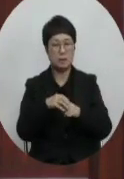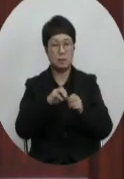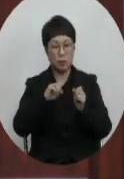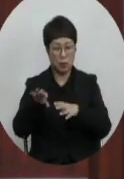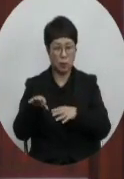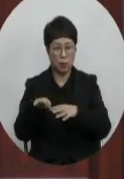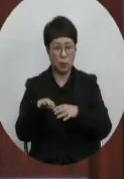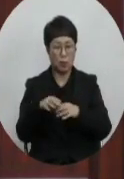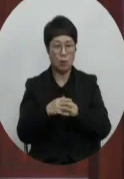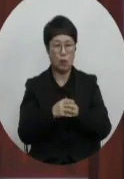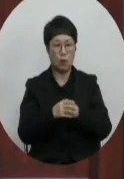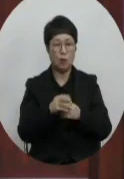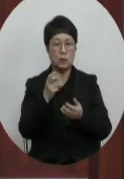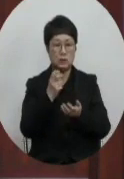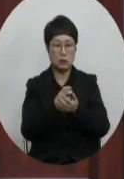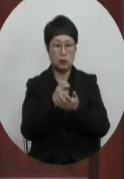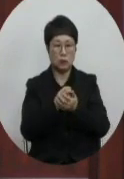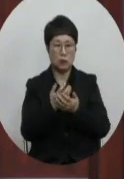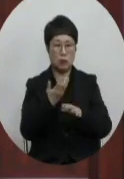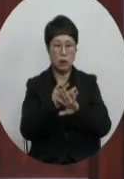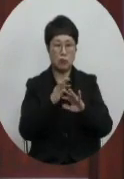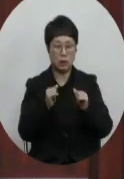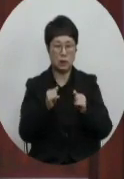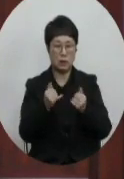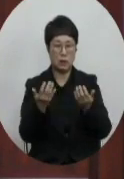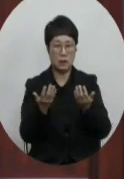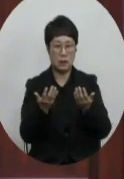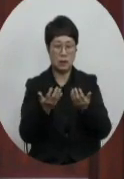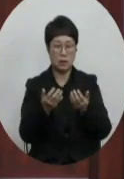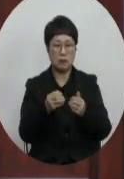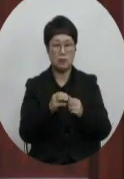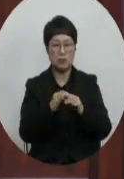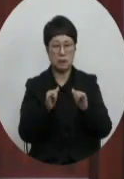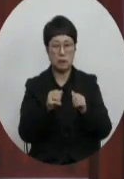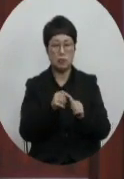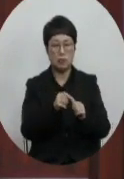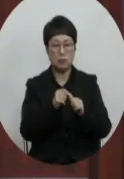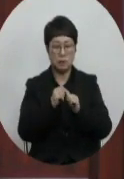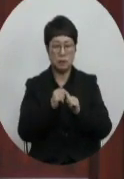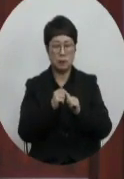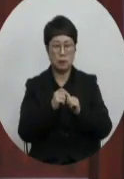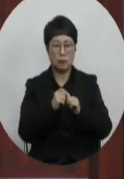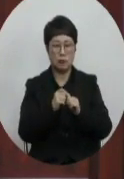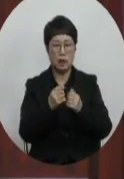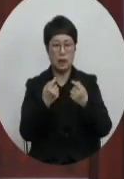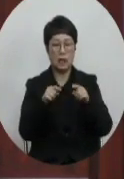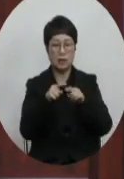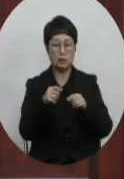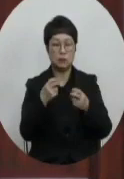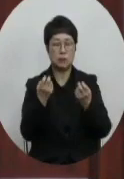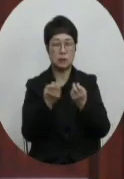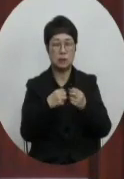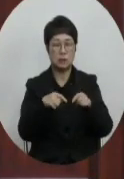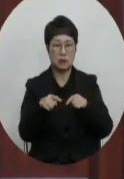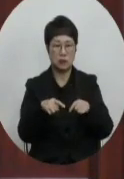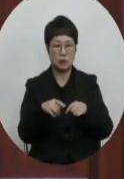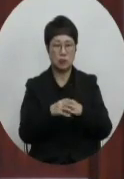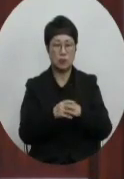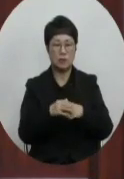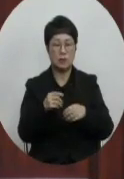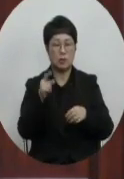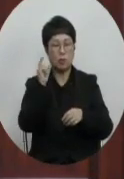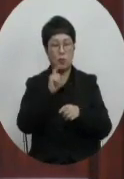제공하며 제도적으로 외국인 인력을 유입하고 관리하고 그들과 함께할 수 있는 정책적 고민이 여주시에